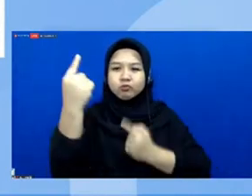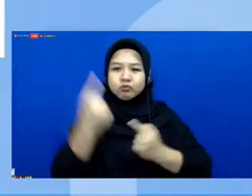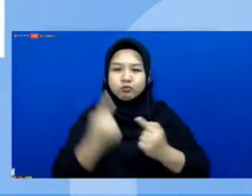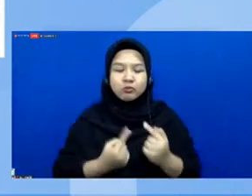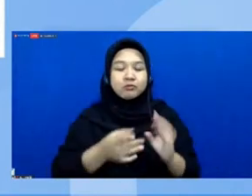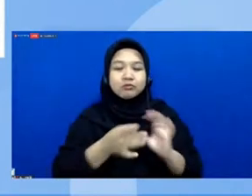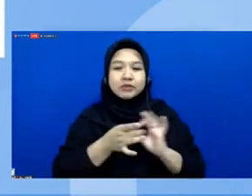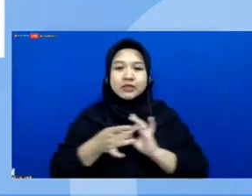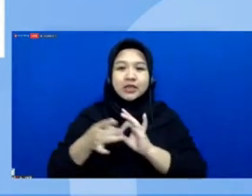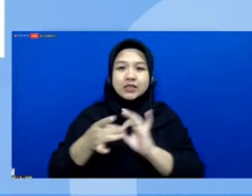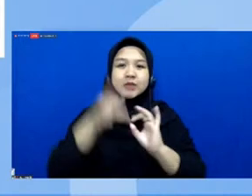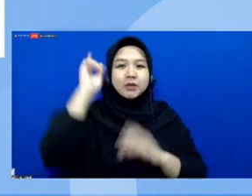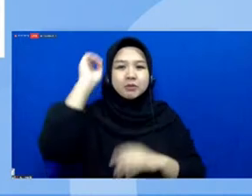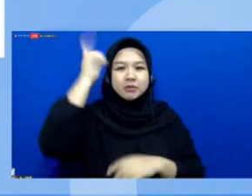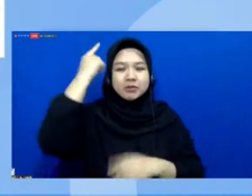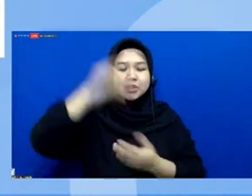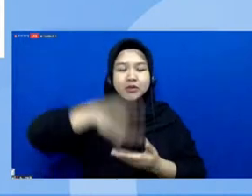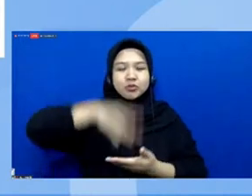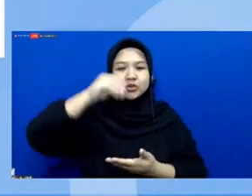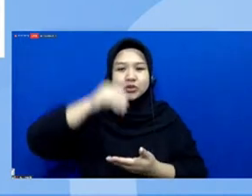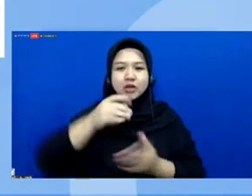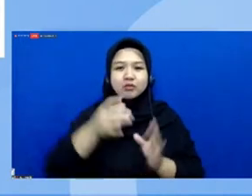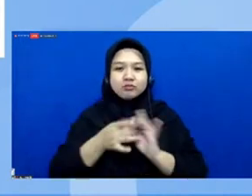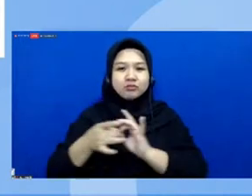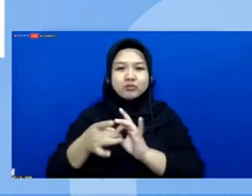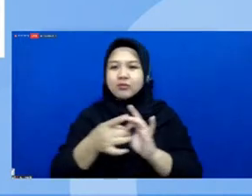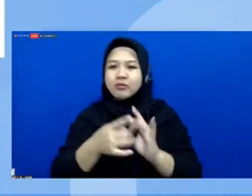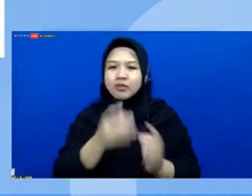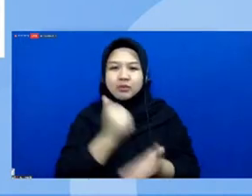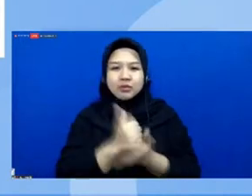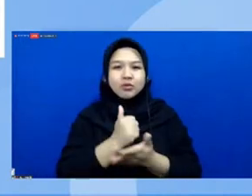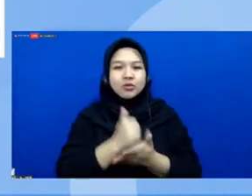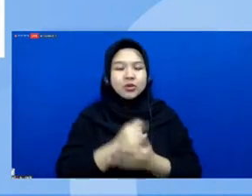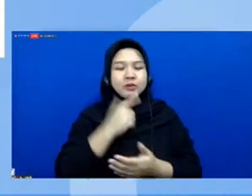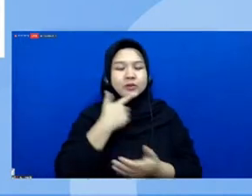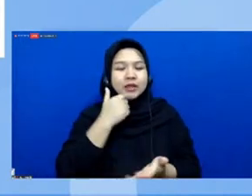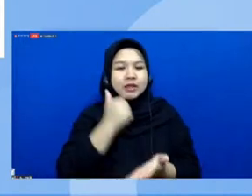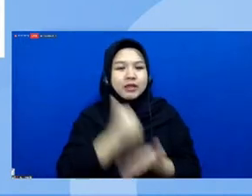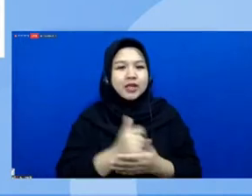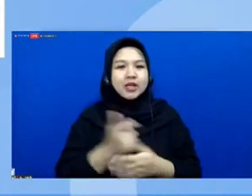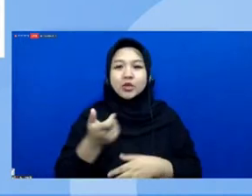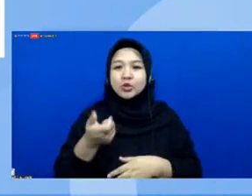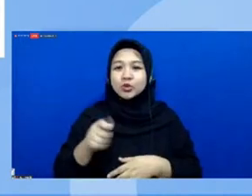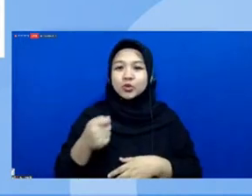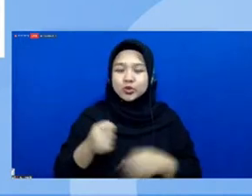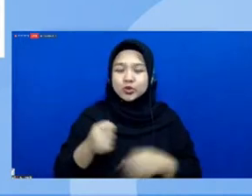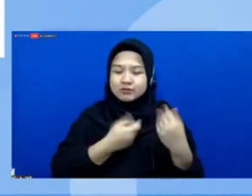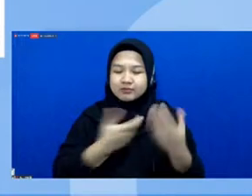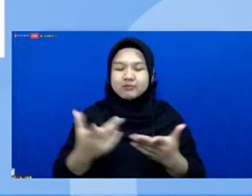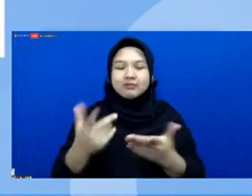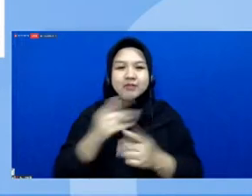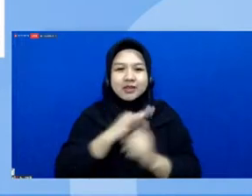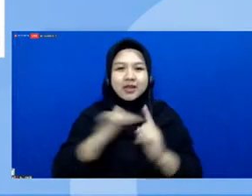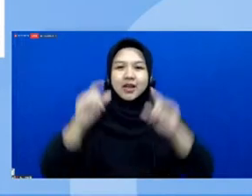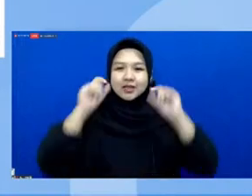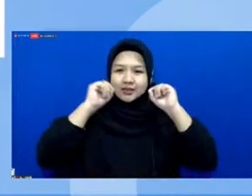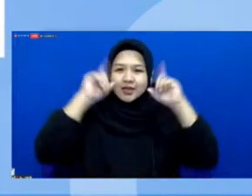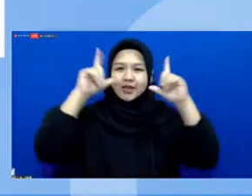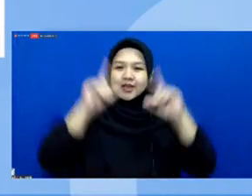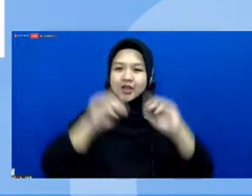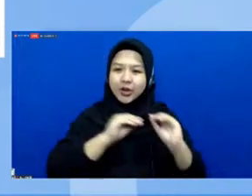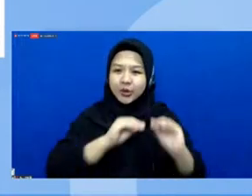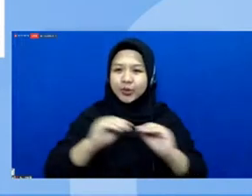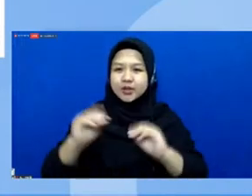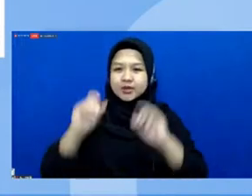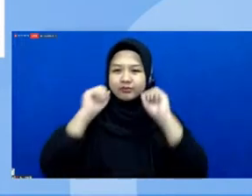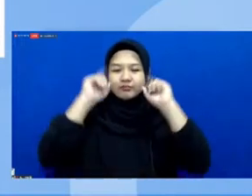partner bagi pemerintah pusat ataupun Pemda ini benar-benar sangat penting sebagai kunci untuk memberikan kesadaran pada masyarakat atau edukasi